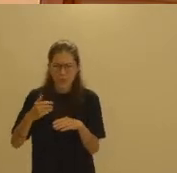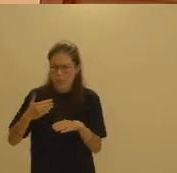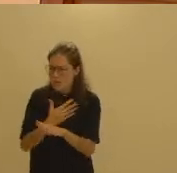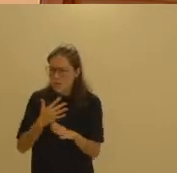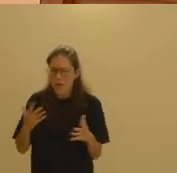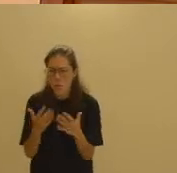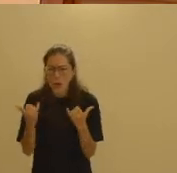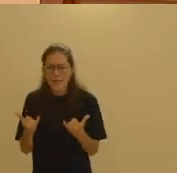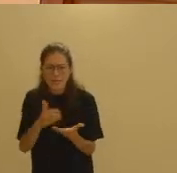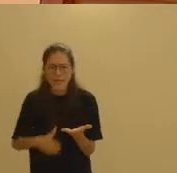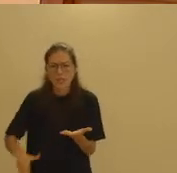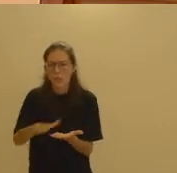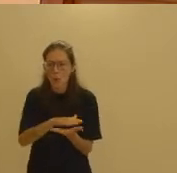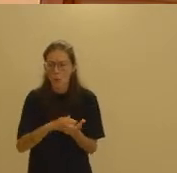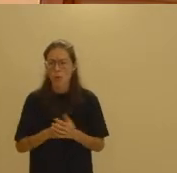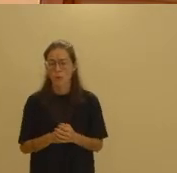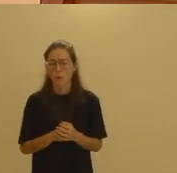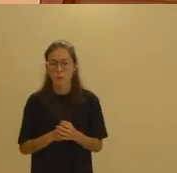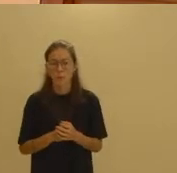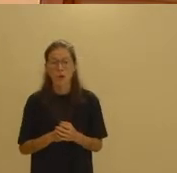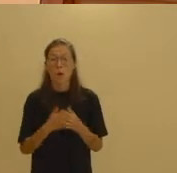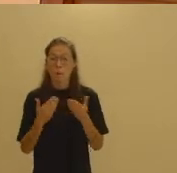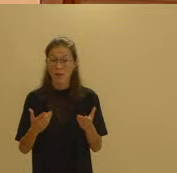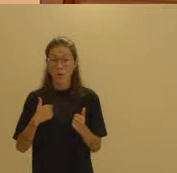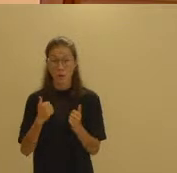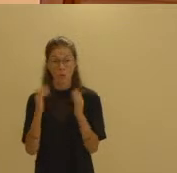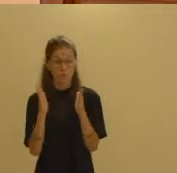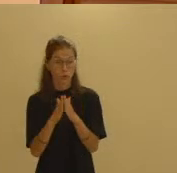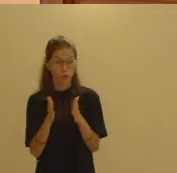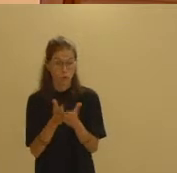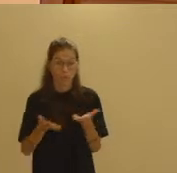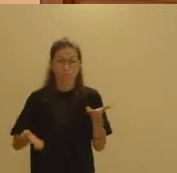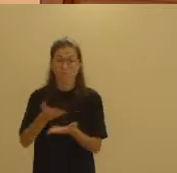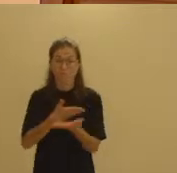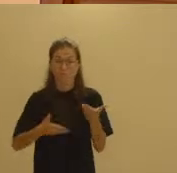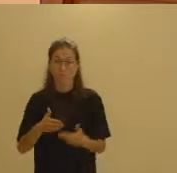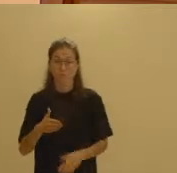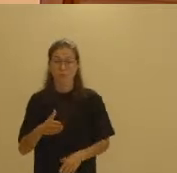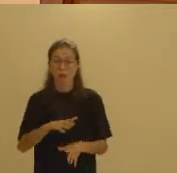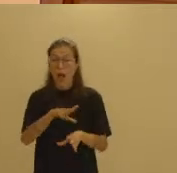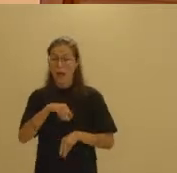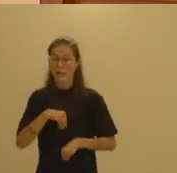particulier. Je vous demande de délibérer. Qui accepte cette délibération?